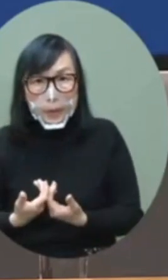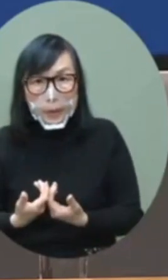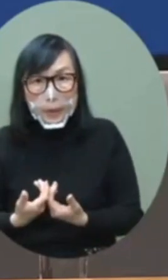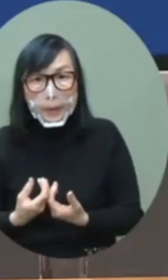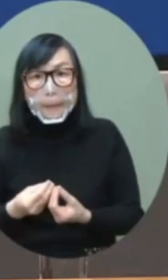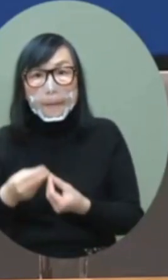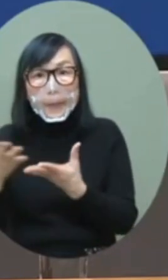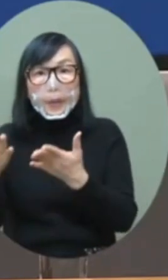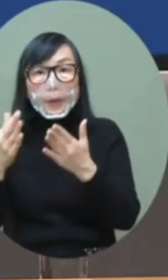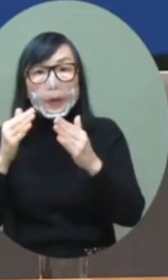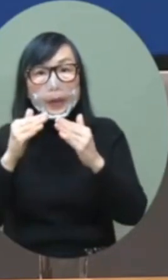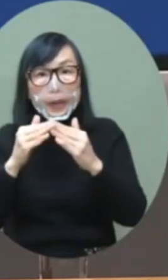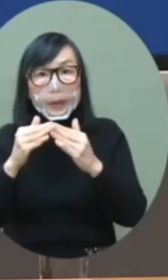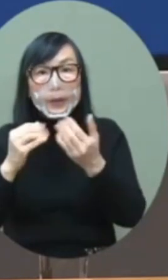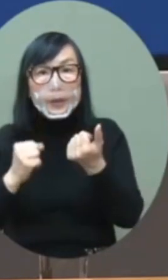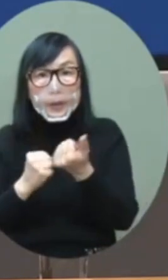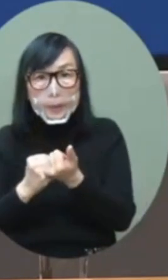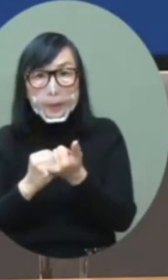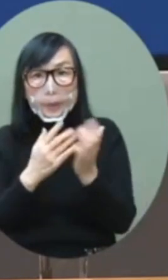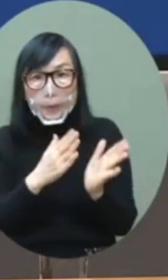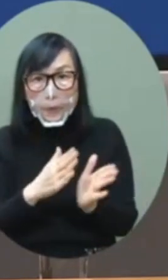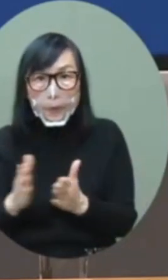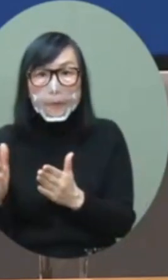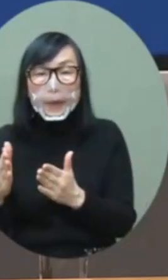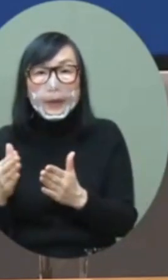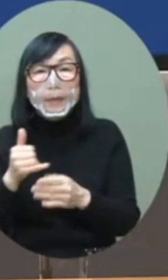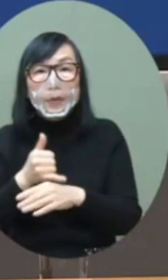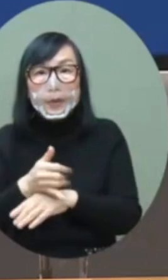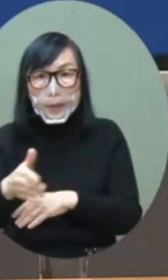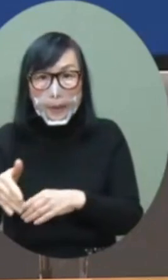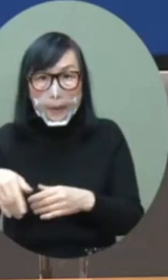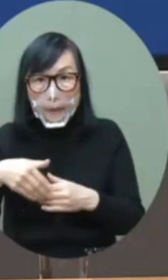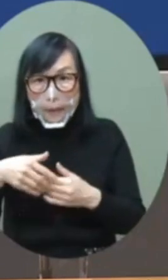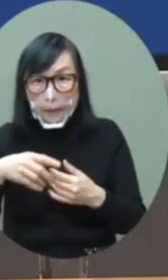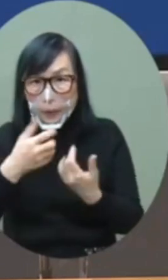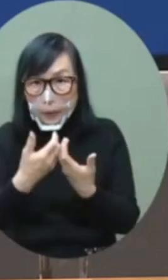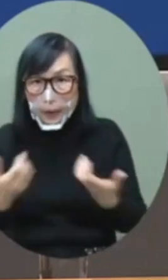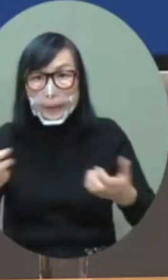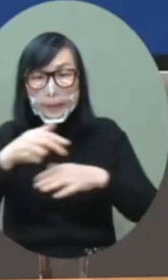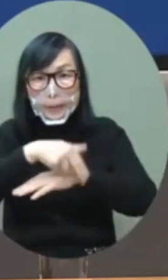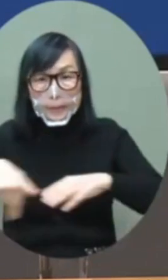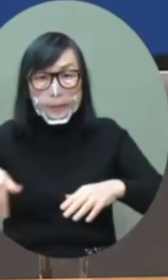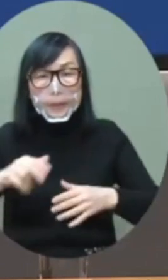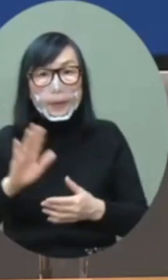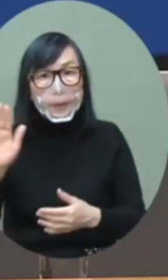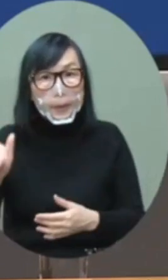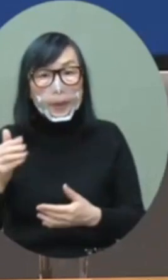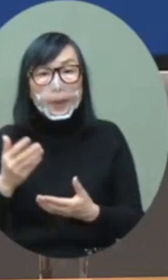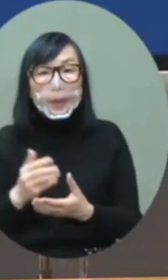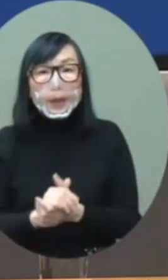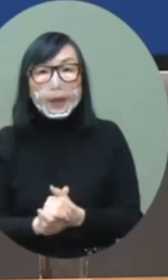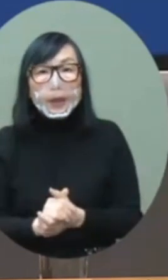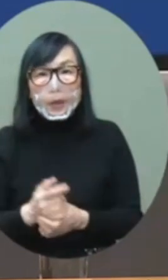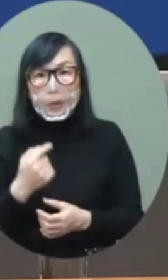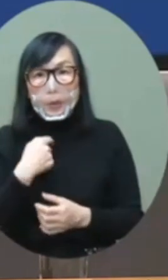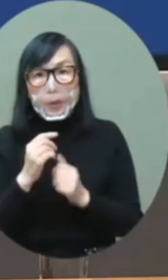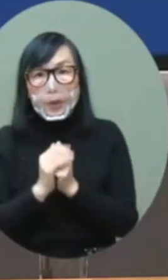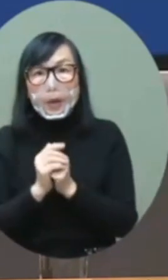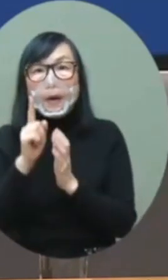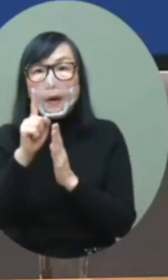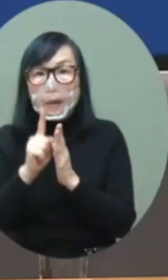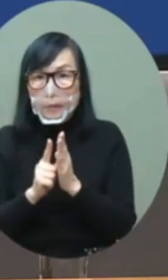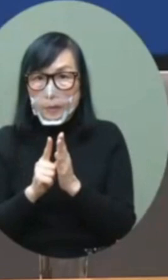俾佢嘅家居支援，或者係安排佢進入去呢啲社區嘅隔離設施。咁所以嗰個需求下跌